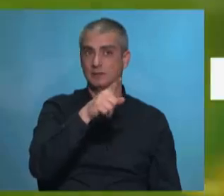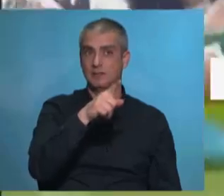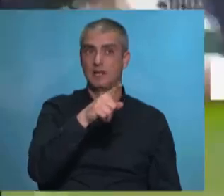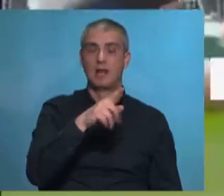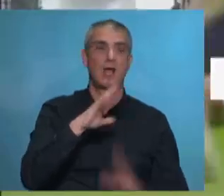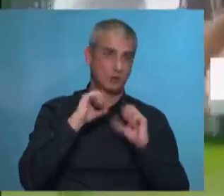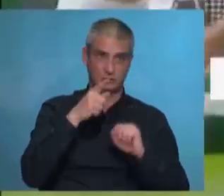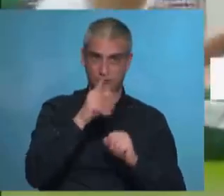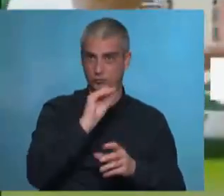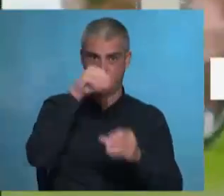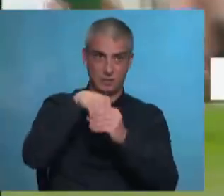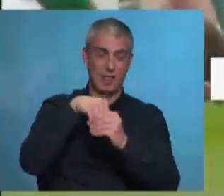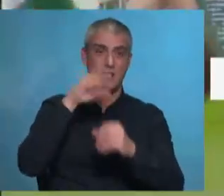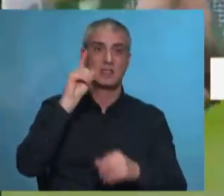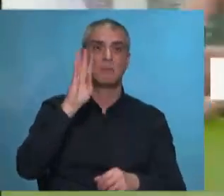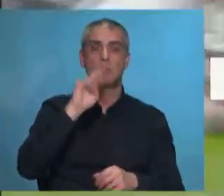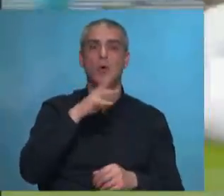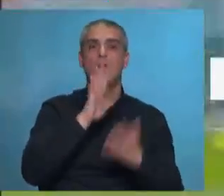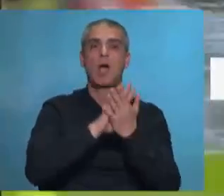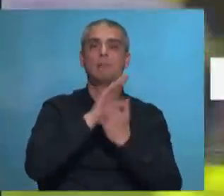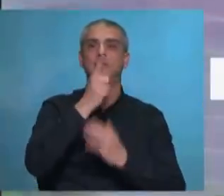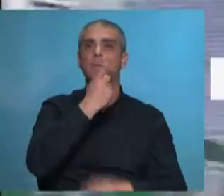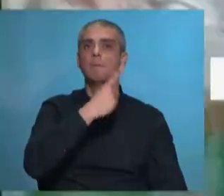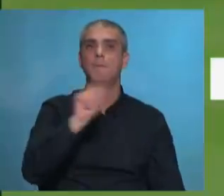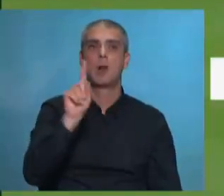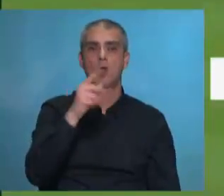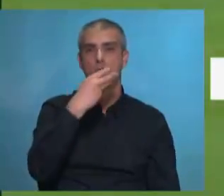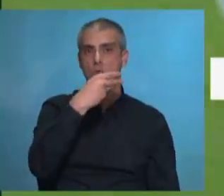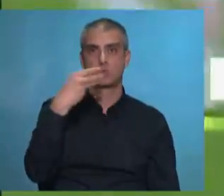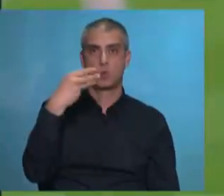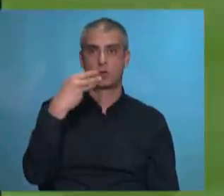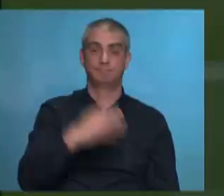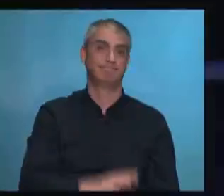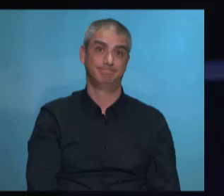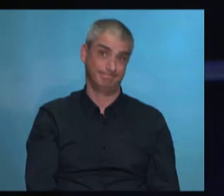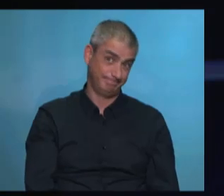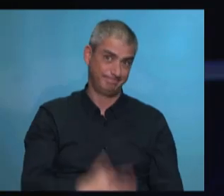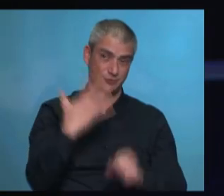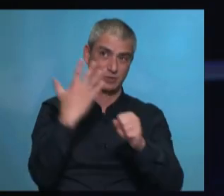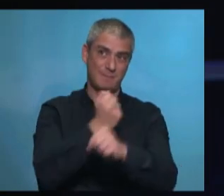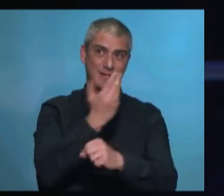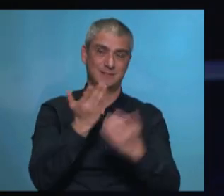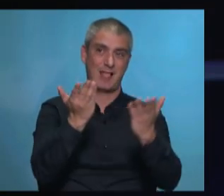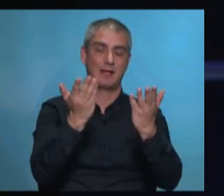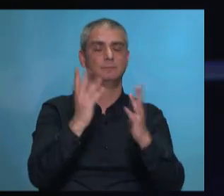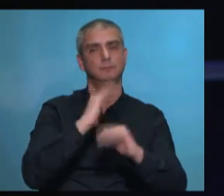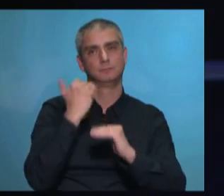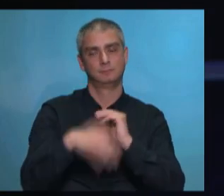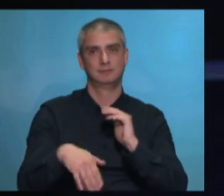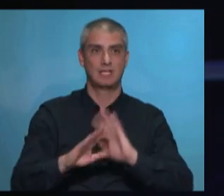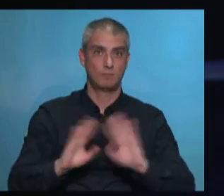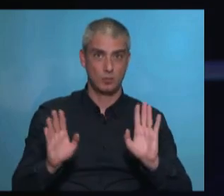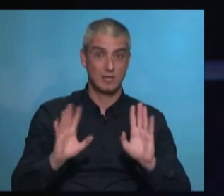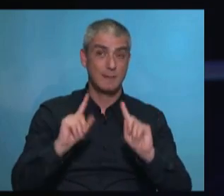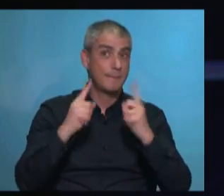של השייך דבור כ-15 מיליון יורו. שיהיה בהצלחה. זהו זה, אנחנו סיימנו.